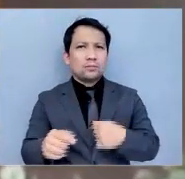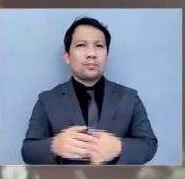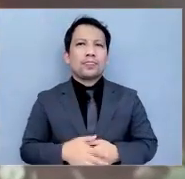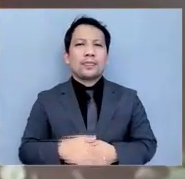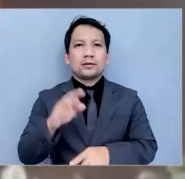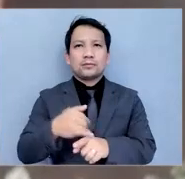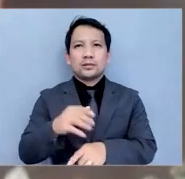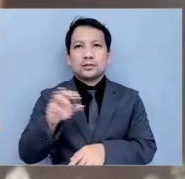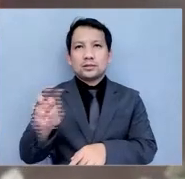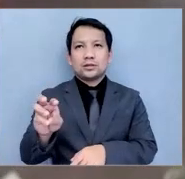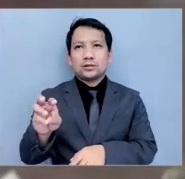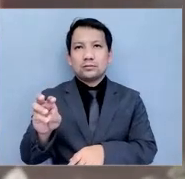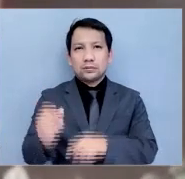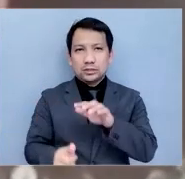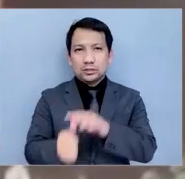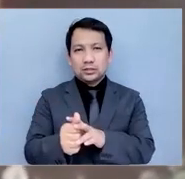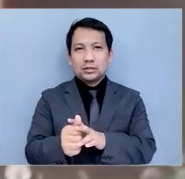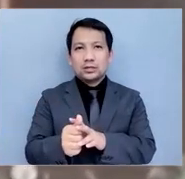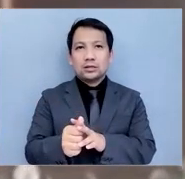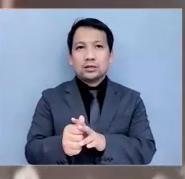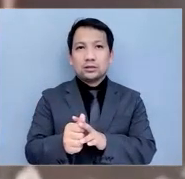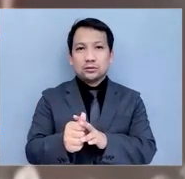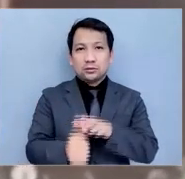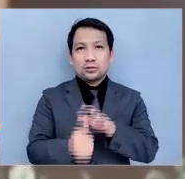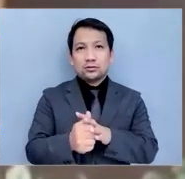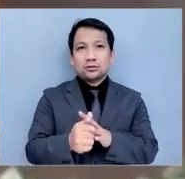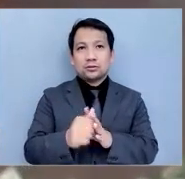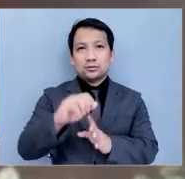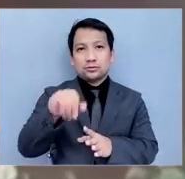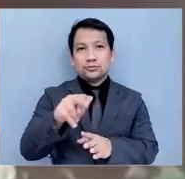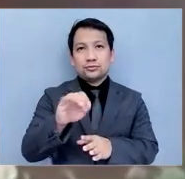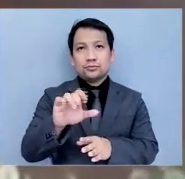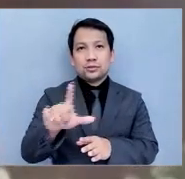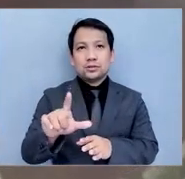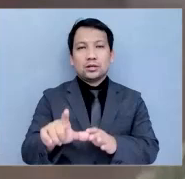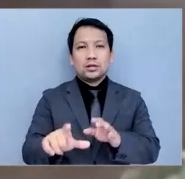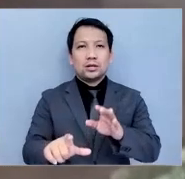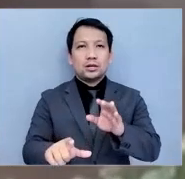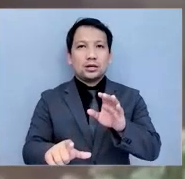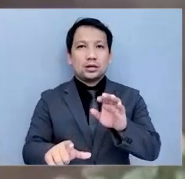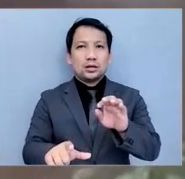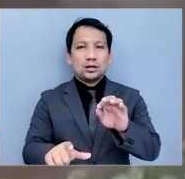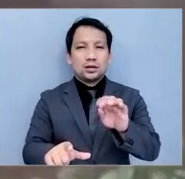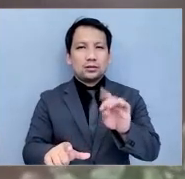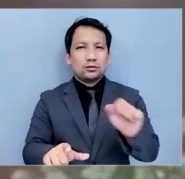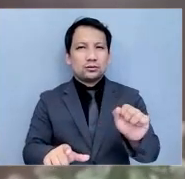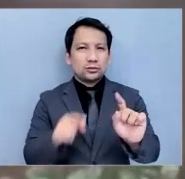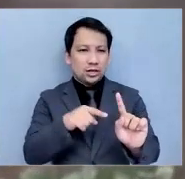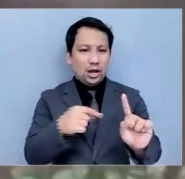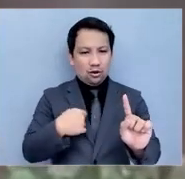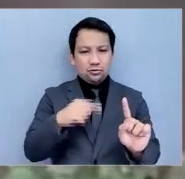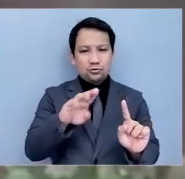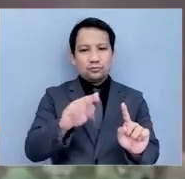May 6, 2019, lumantad si Peter Jumel Advincula na umaming siya si alias Bicoy. Pinanindigan niya ang mga sinabi